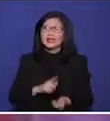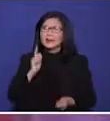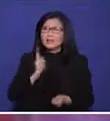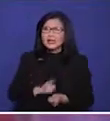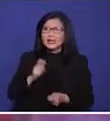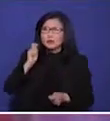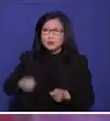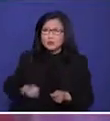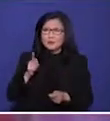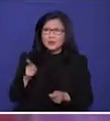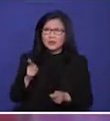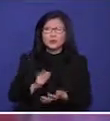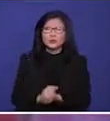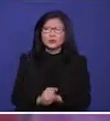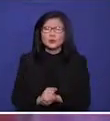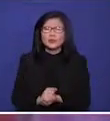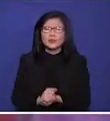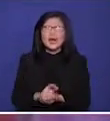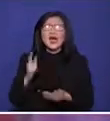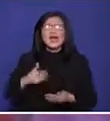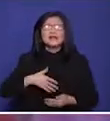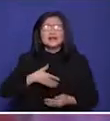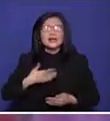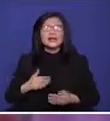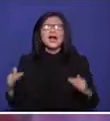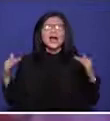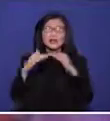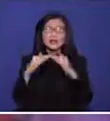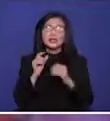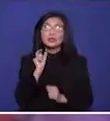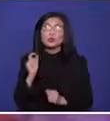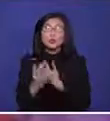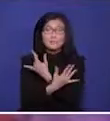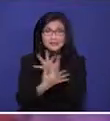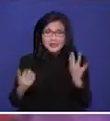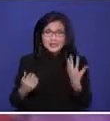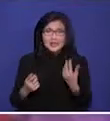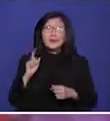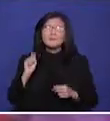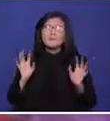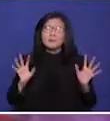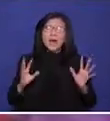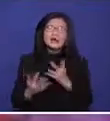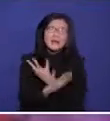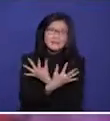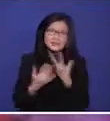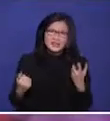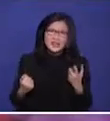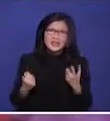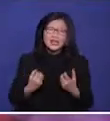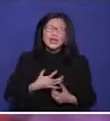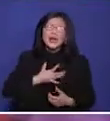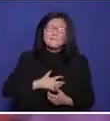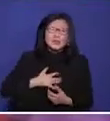tersebut menghadirkan rasa keadilan bagi masyarakat. Banyak masyarakat yang masih mengeluh, itu PR kita. Dan